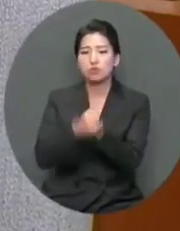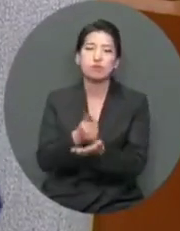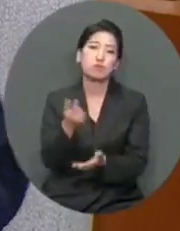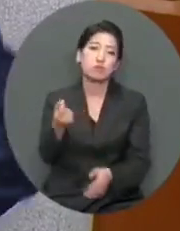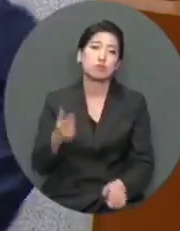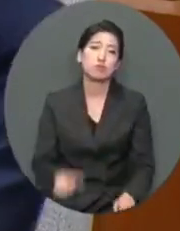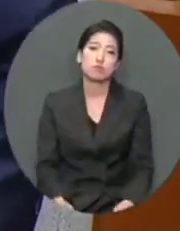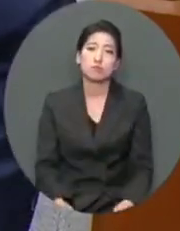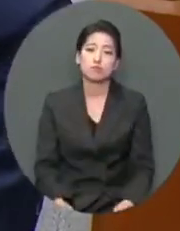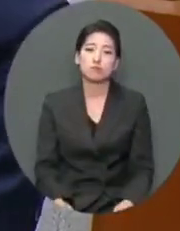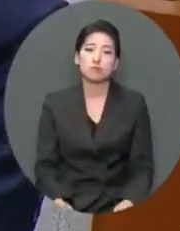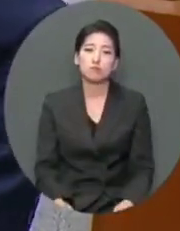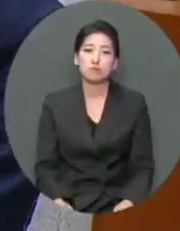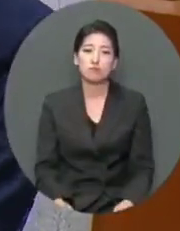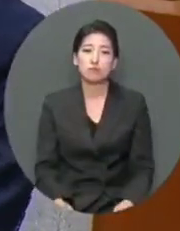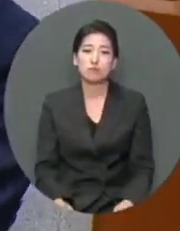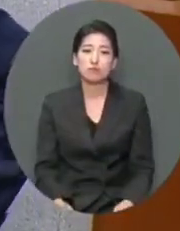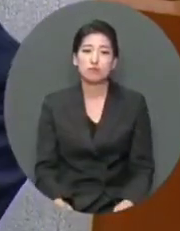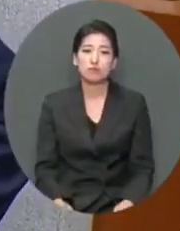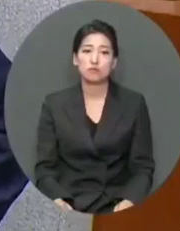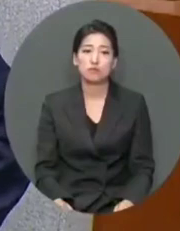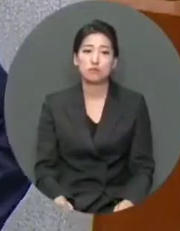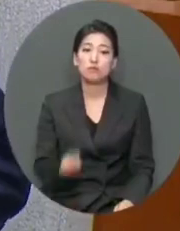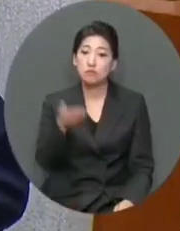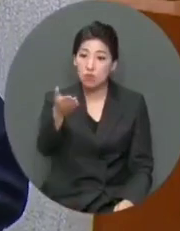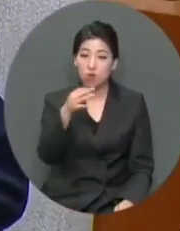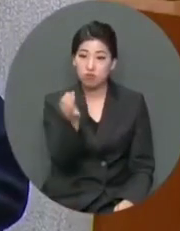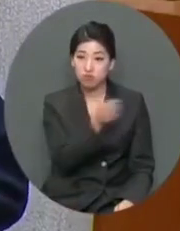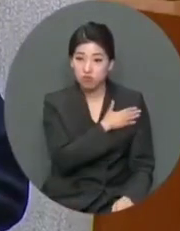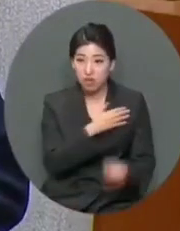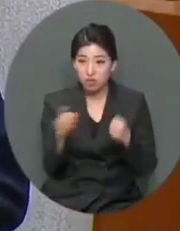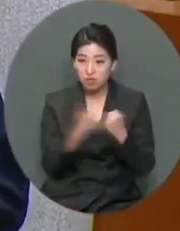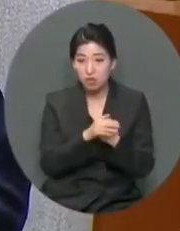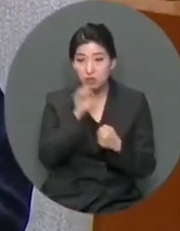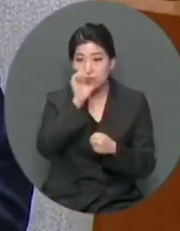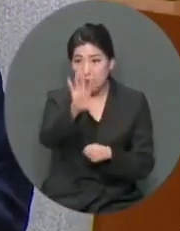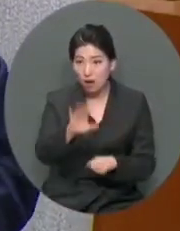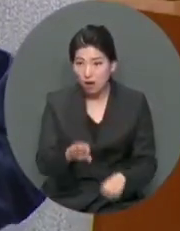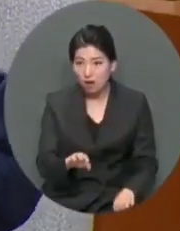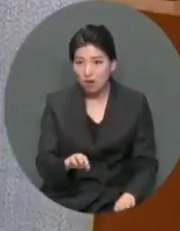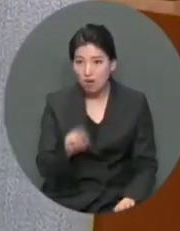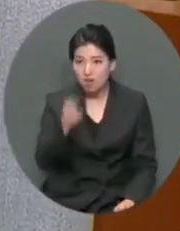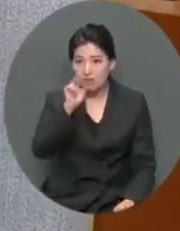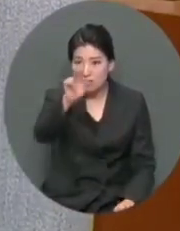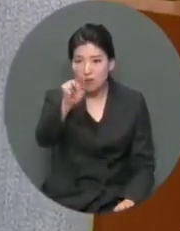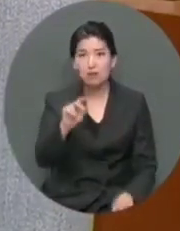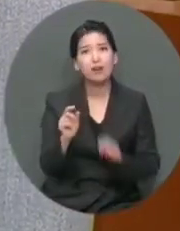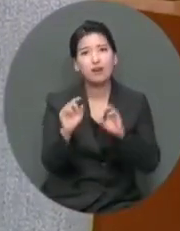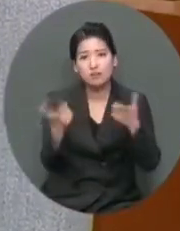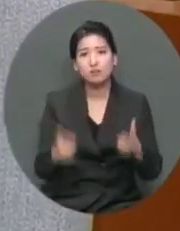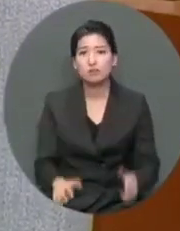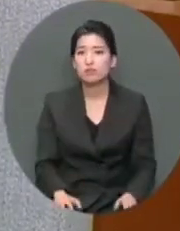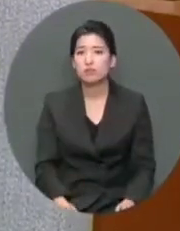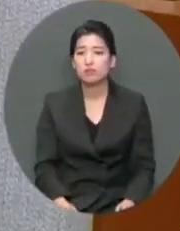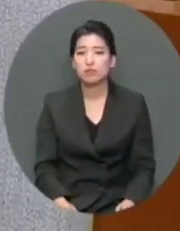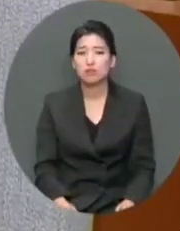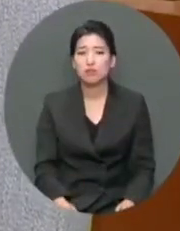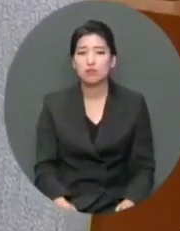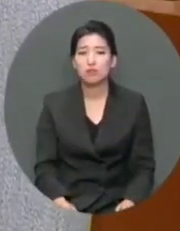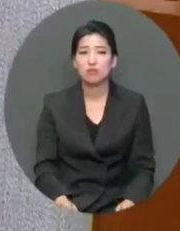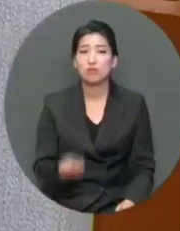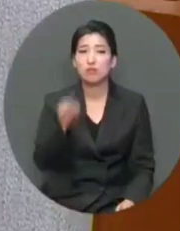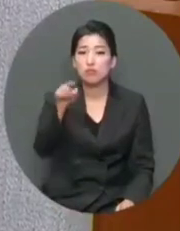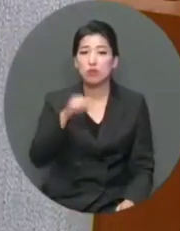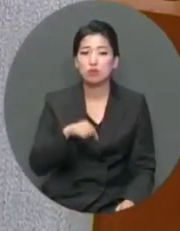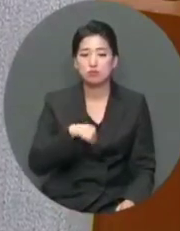저 여기 있는 어느 의원이 부자라고 뭐라고 합니까? 그게 아니에요. 우리 후보자께서 본인의 과실이라고 인정한